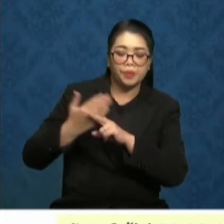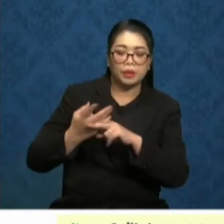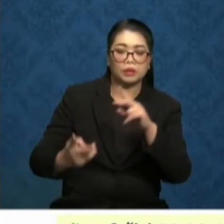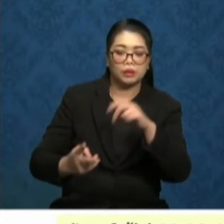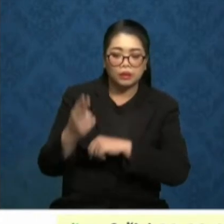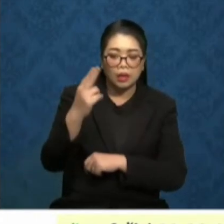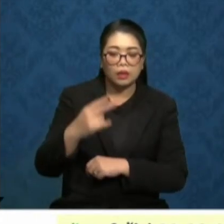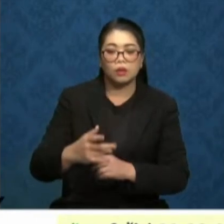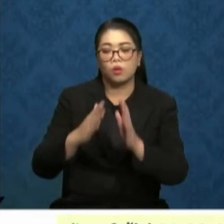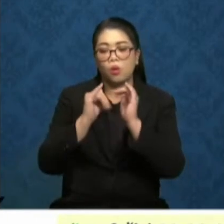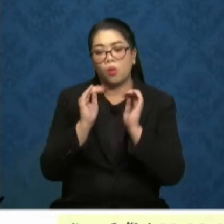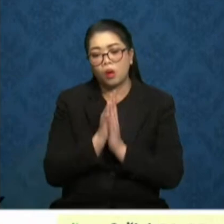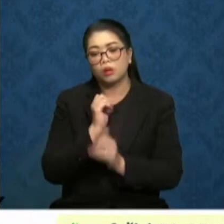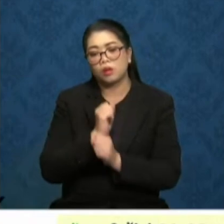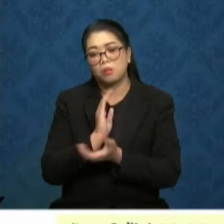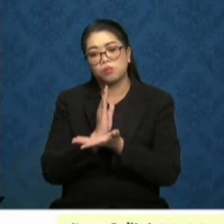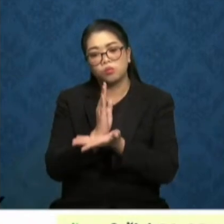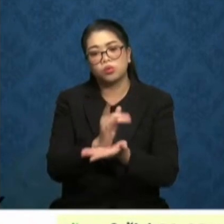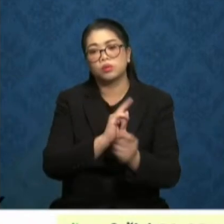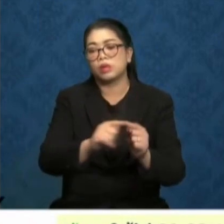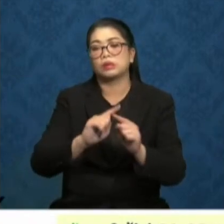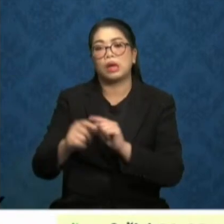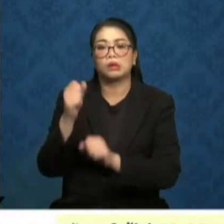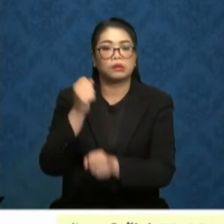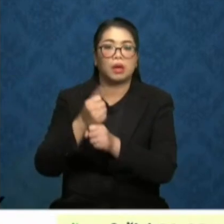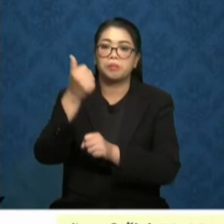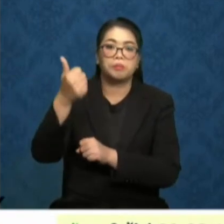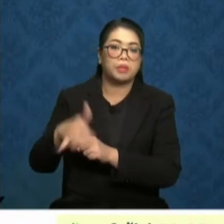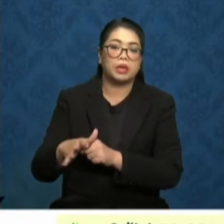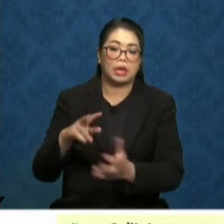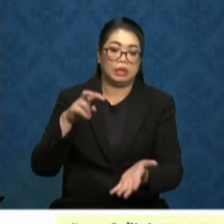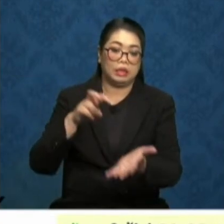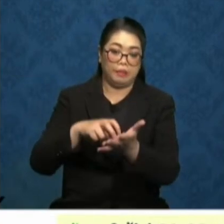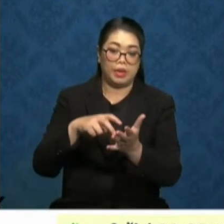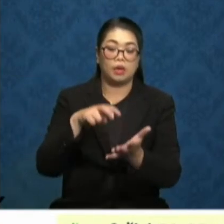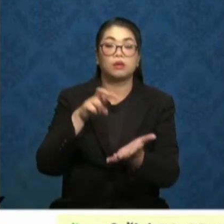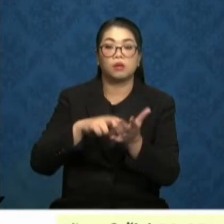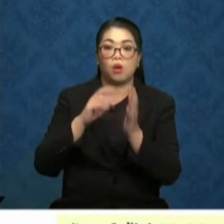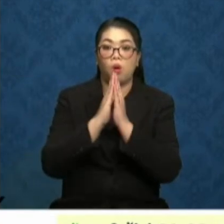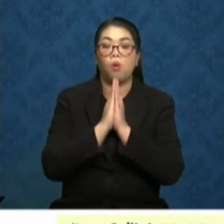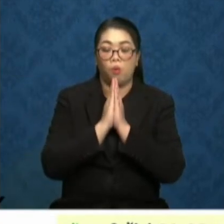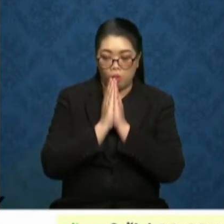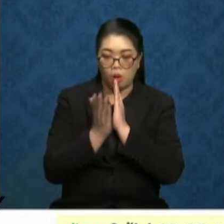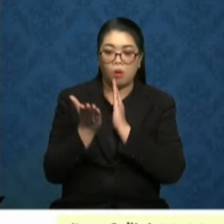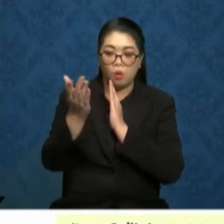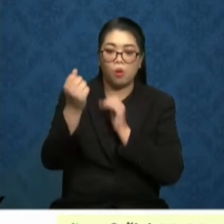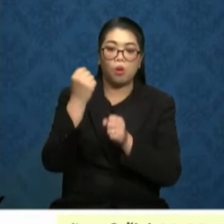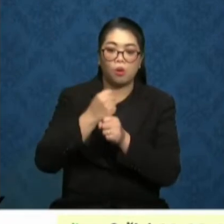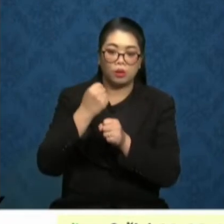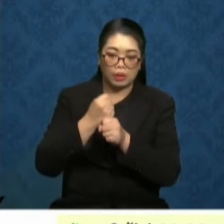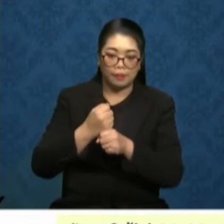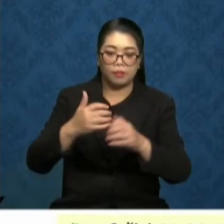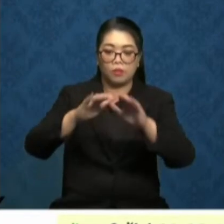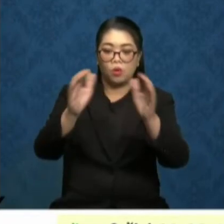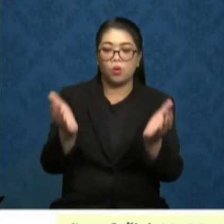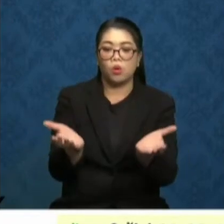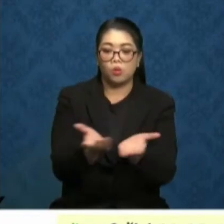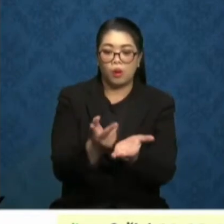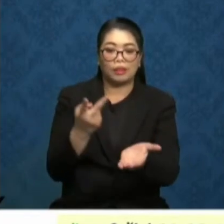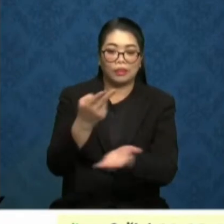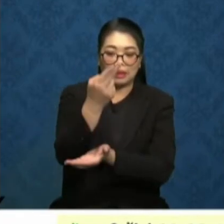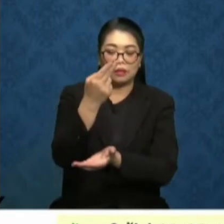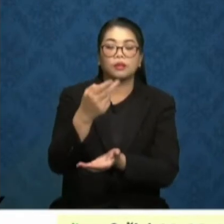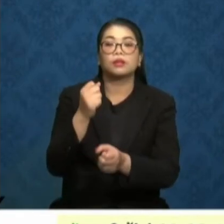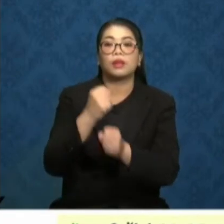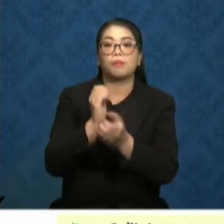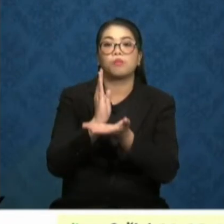สมย กอนวดใเกษต códไมสหาปีที่แล้วมีทะเบีนวัดก็สามารถทำการตัลใน yarat extraordinแต่เดยนี้ไม่